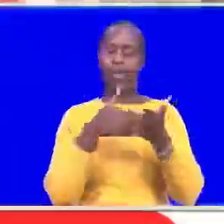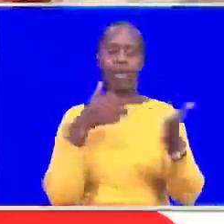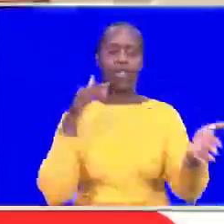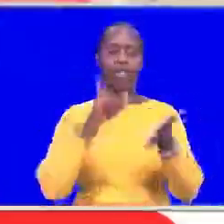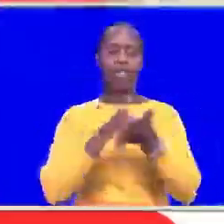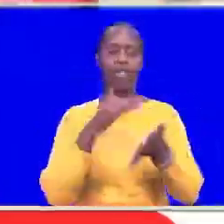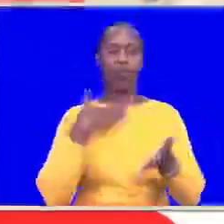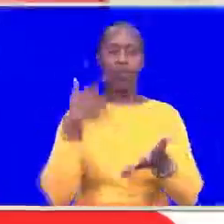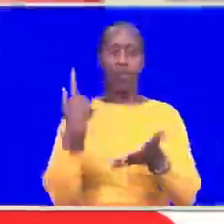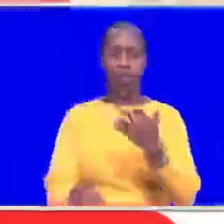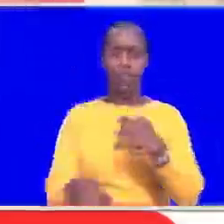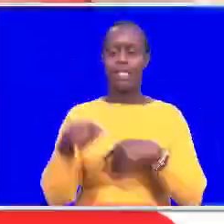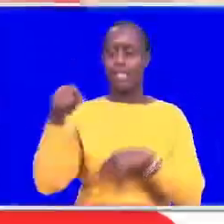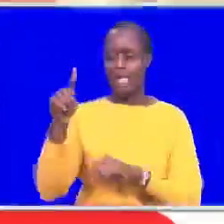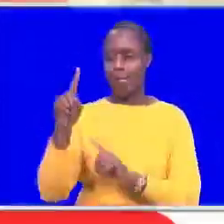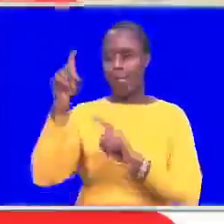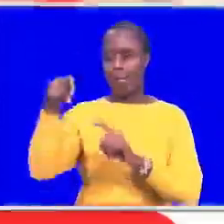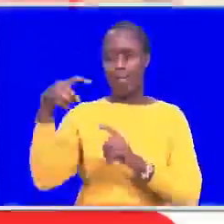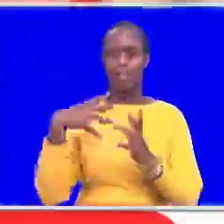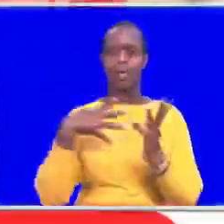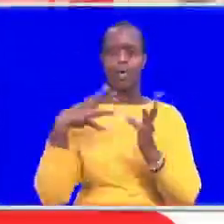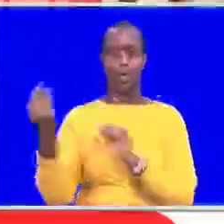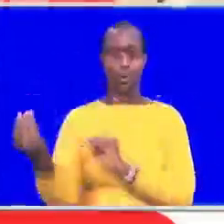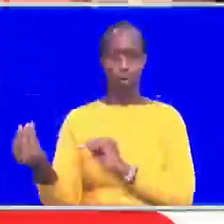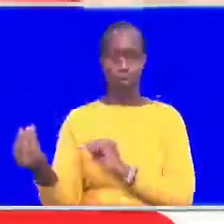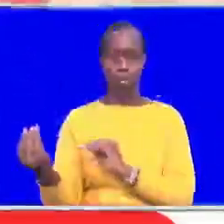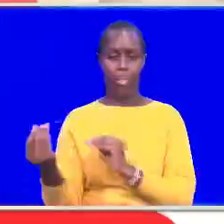Benjamin Masti. Benjamin Masti.